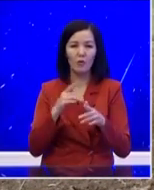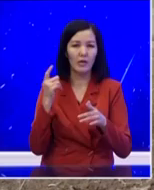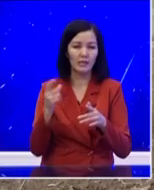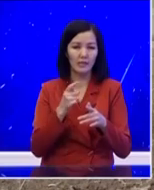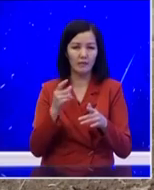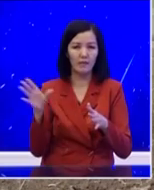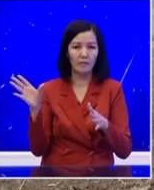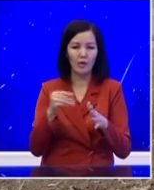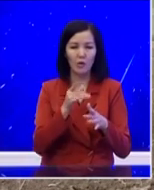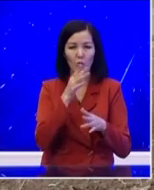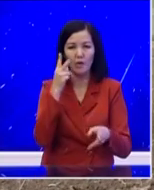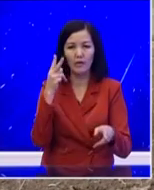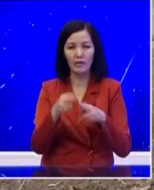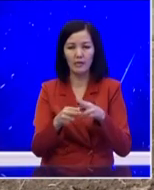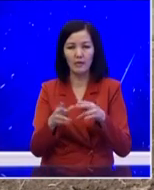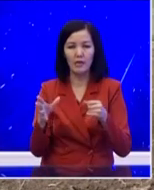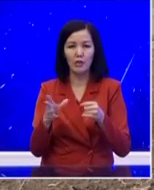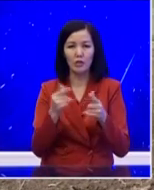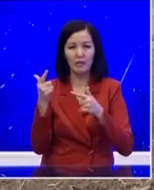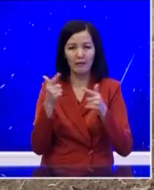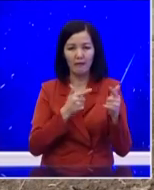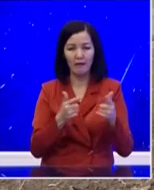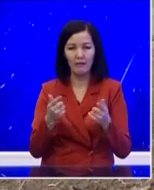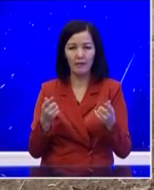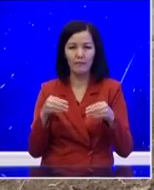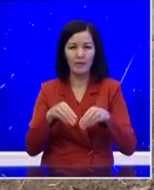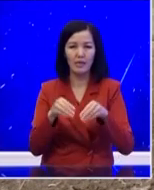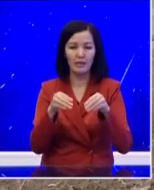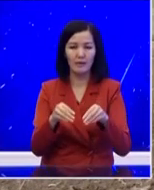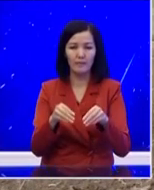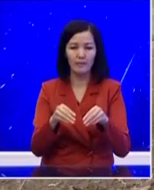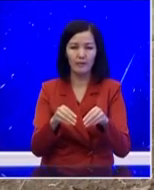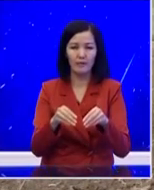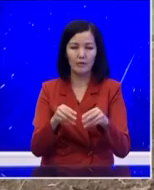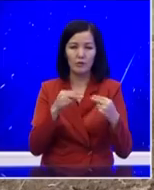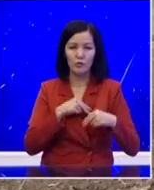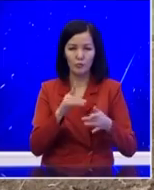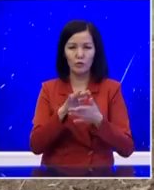қожалықтарда уақыты мен жерін жыртып, дәнді дақылдарын сіңіріп еңбек етіп жатыр.